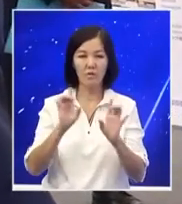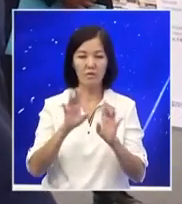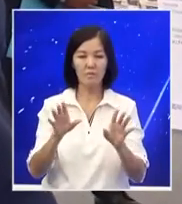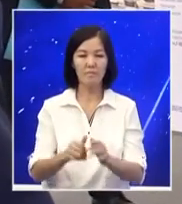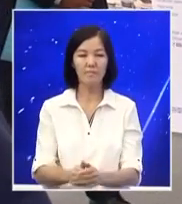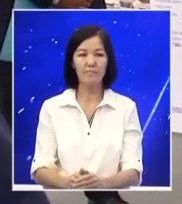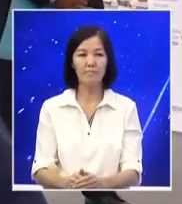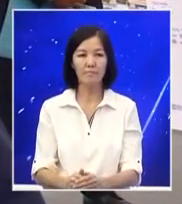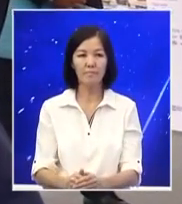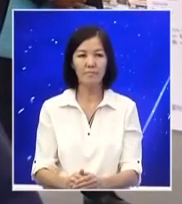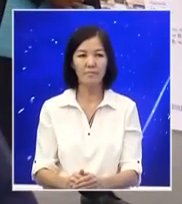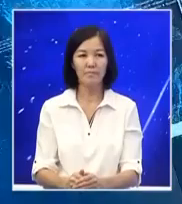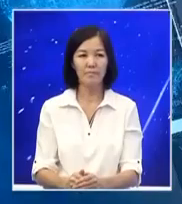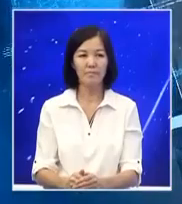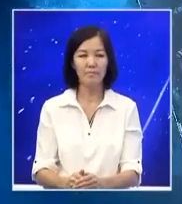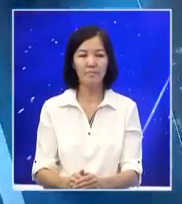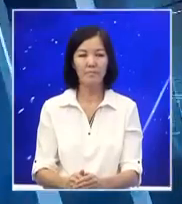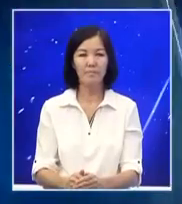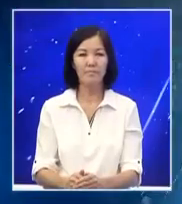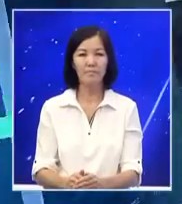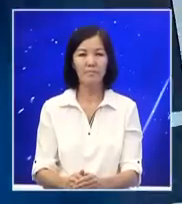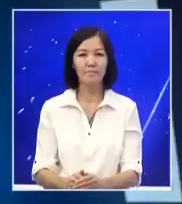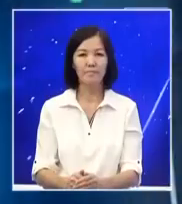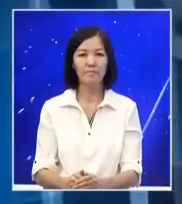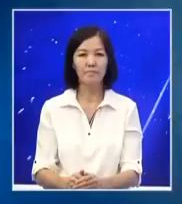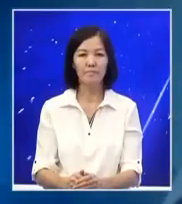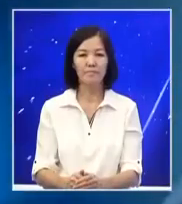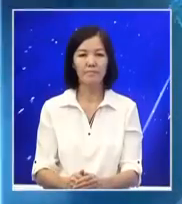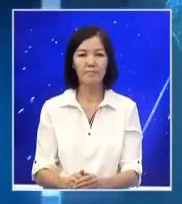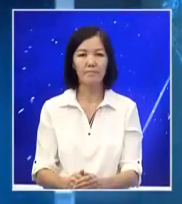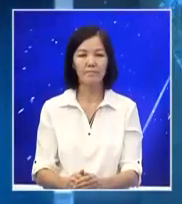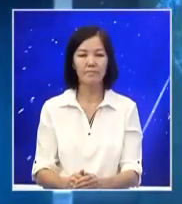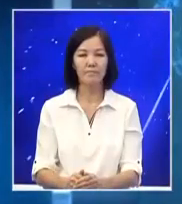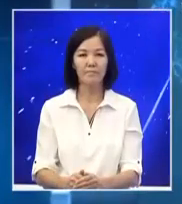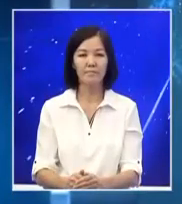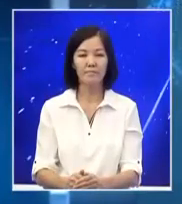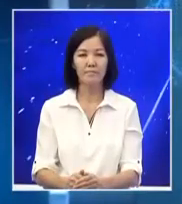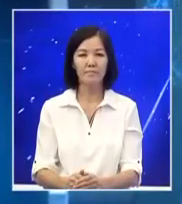передали нам. Мадина Берқызы, Жасұлан Шымкенже, Жетсу телеарнасы.